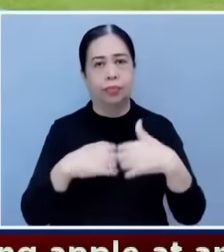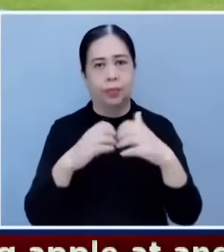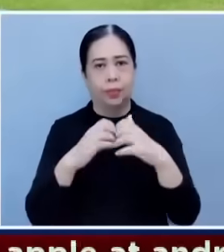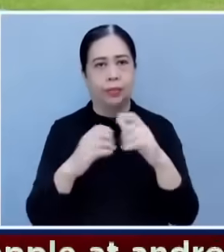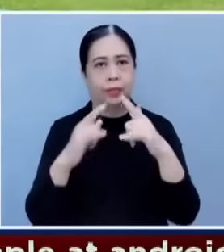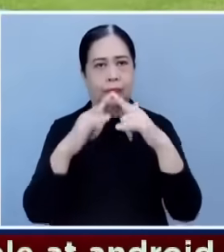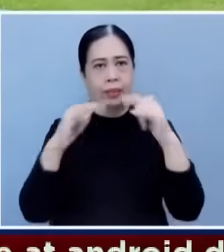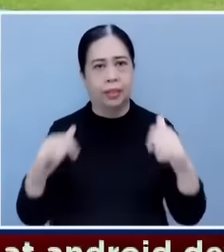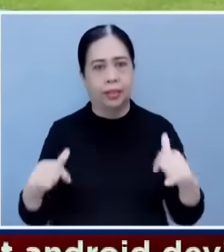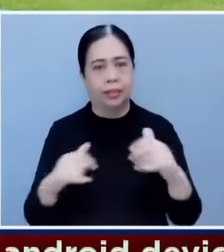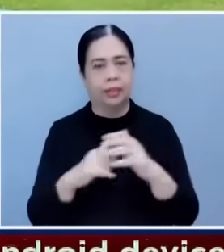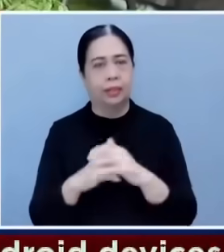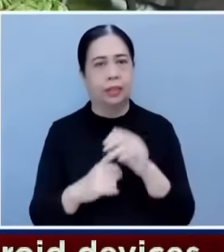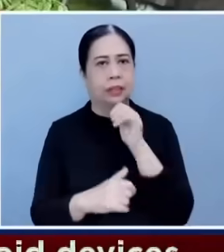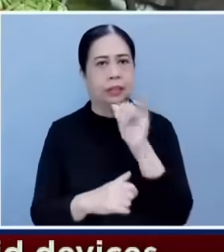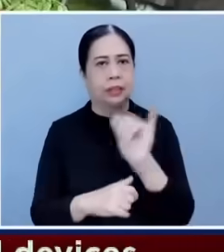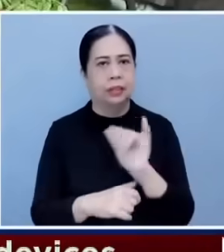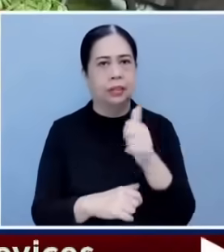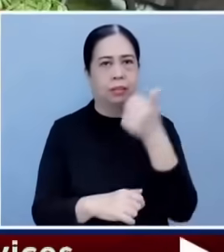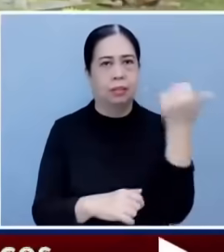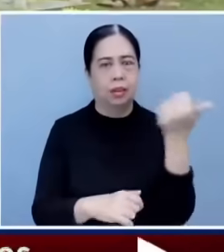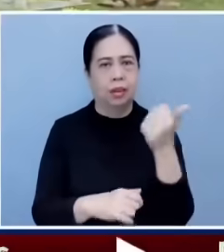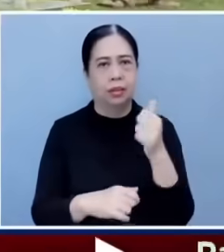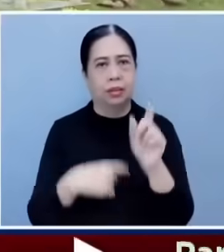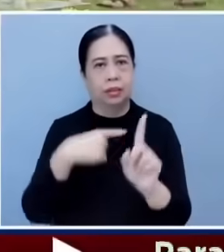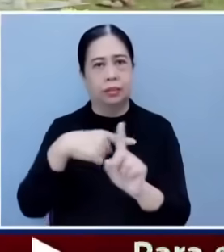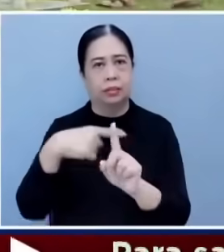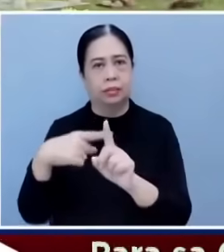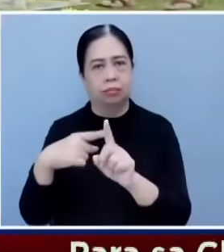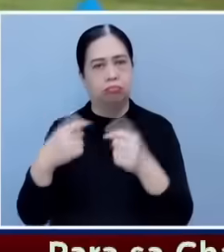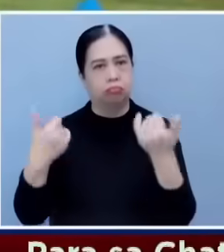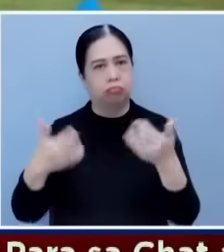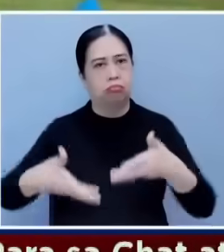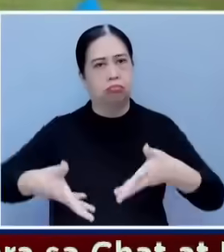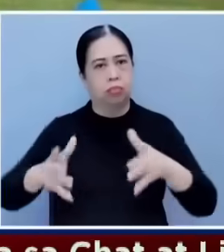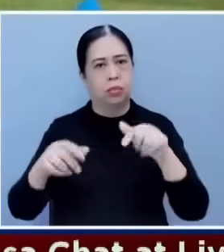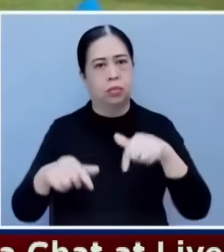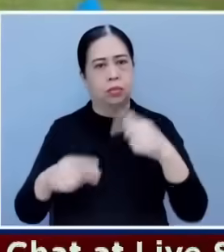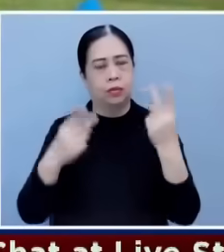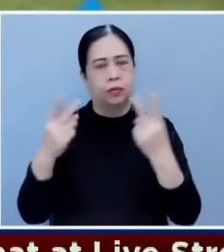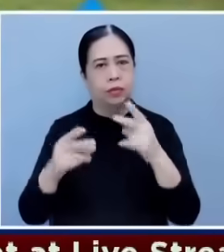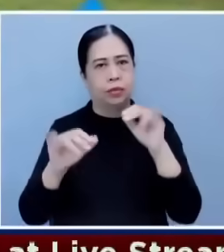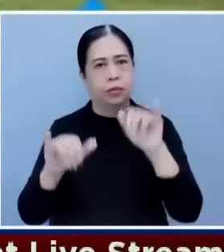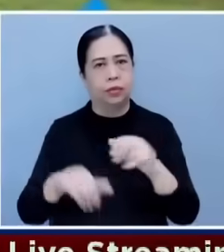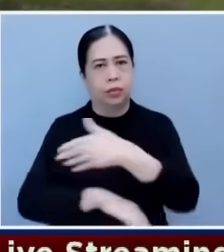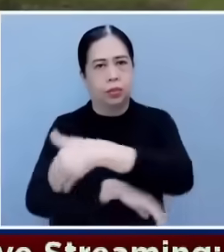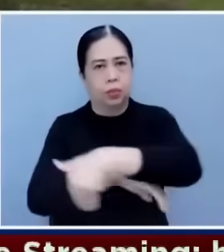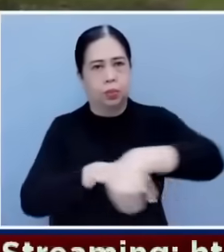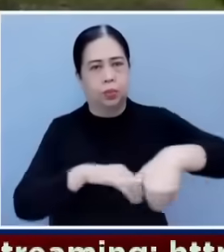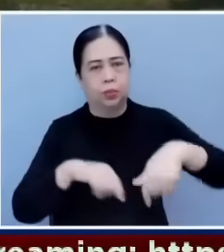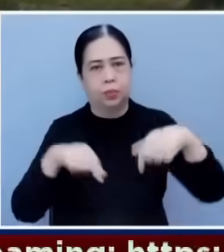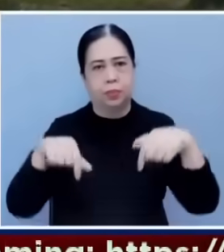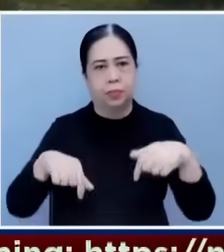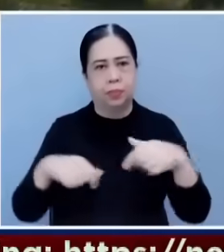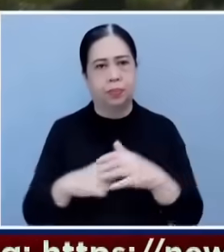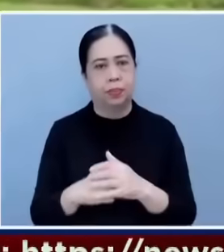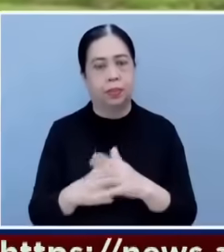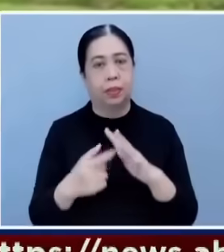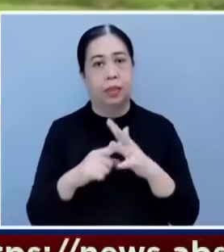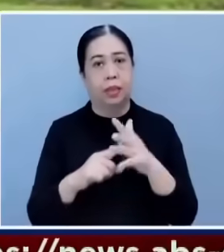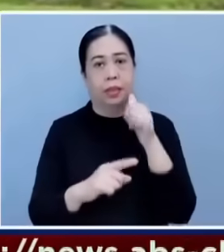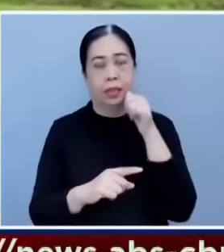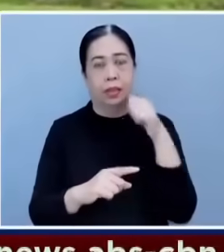tent. Di gaya kasi sa ibang sementeryo, pinapayagan ang mga bisita na mag-overnight dito. Simula